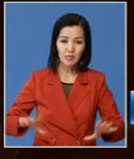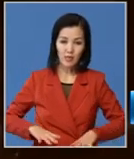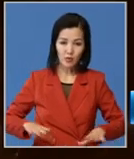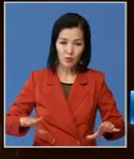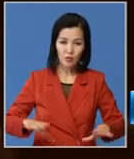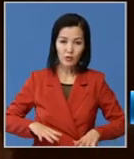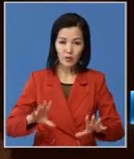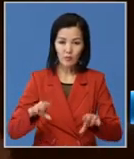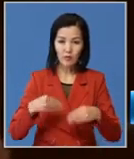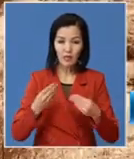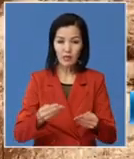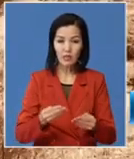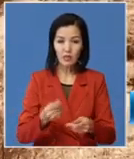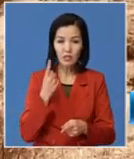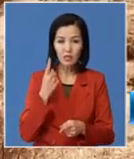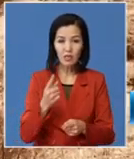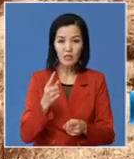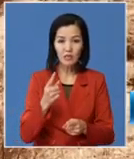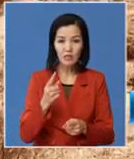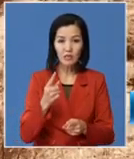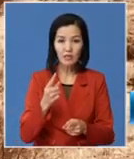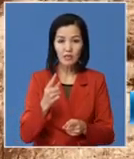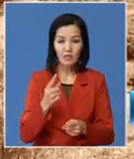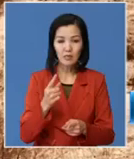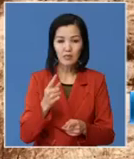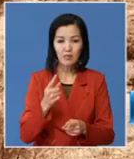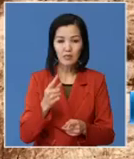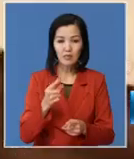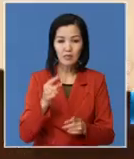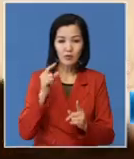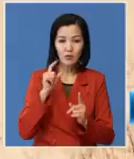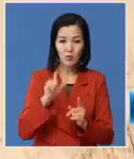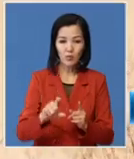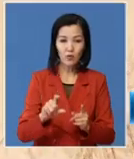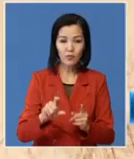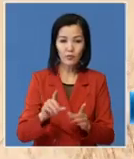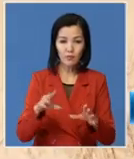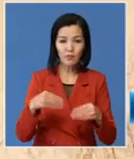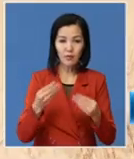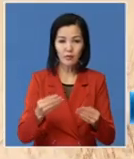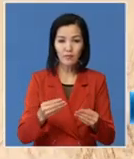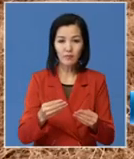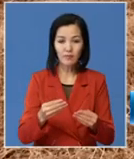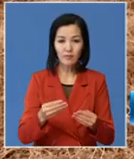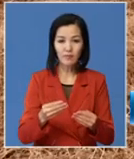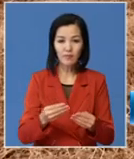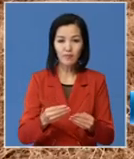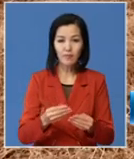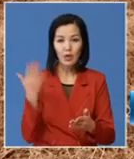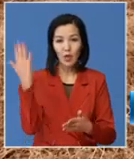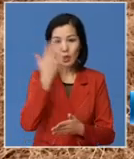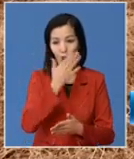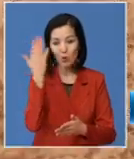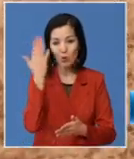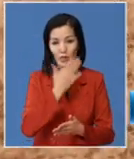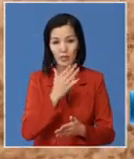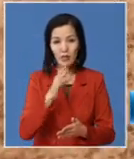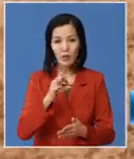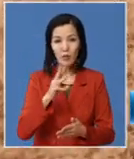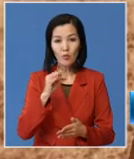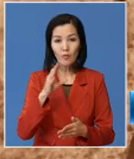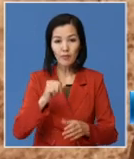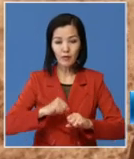бұл мәселенің бір бөлігі ғана, оны елбасы да өзінің баяндамасында қауіпсіздік кеңесінде айтып өтті. Бұған қоса сумен және газбен